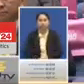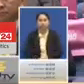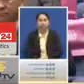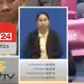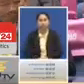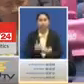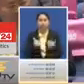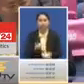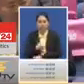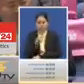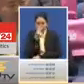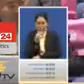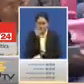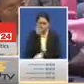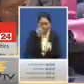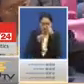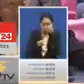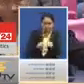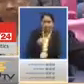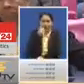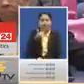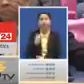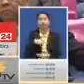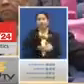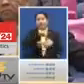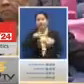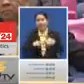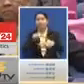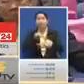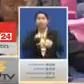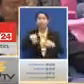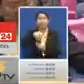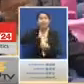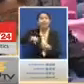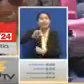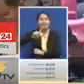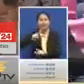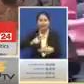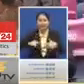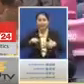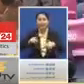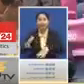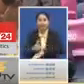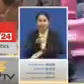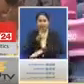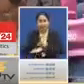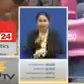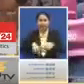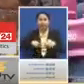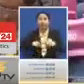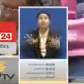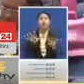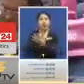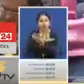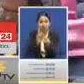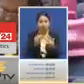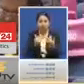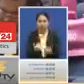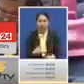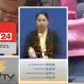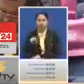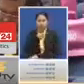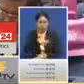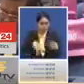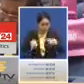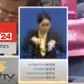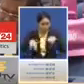ได้จับอาการอยู่3อย่างคืออาการทางด้านเศรษฐกิจการเมืองและสังคมเอ็กซเรย์แล้ววันนี้จะได้บ